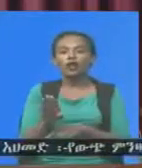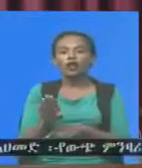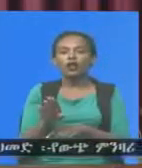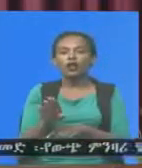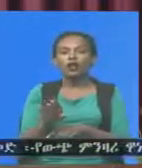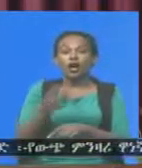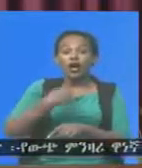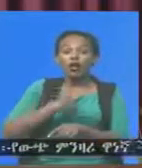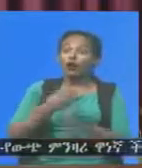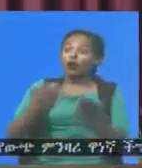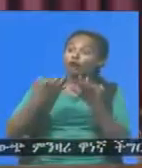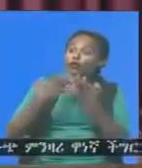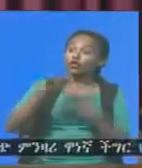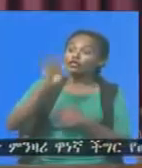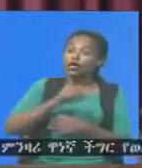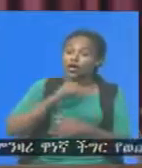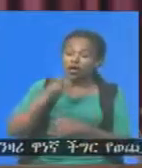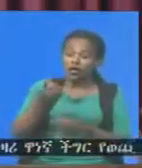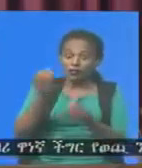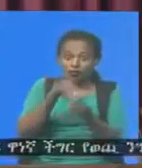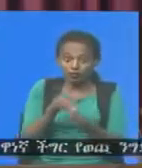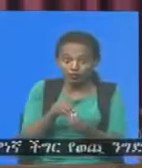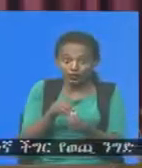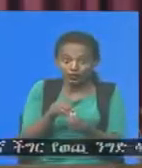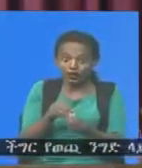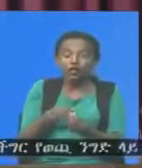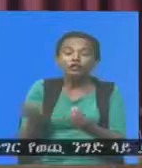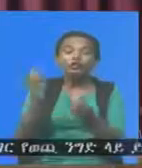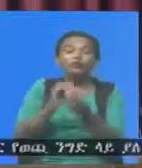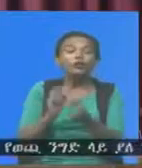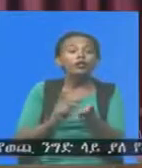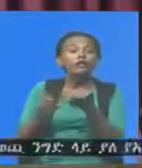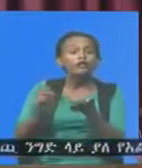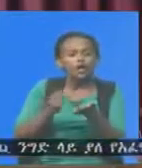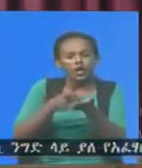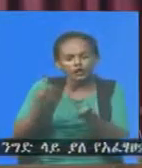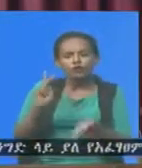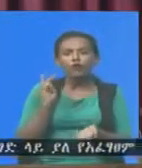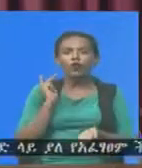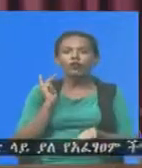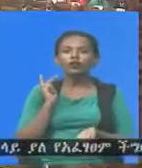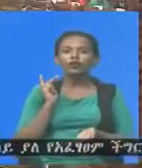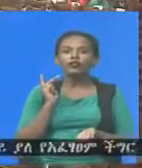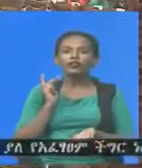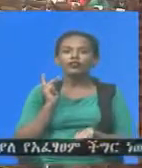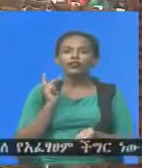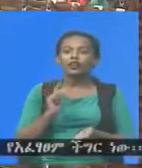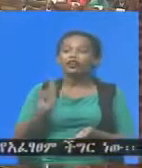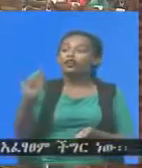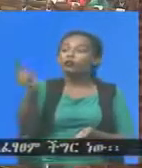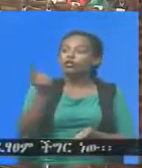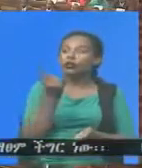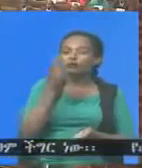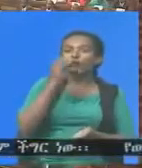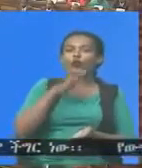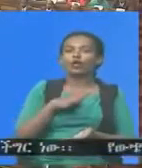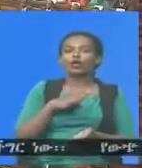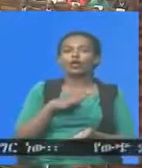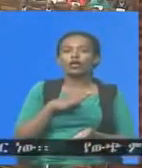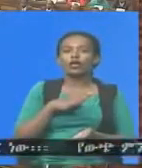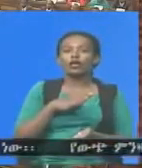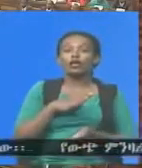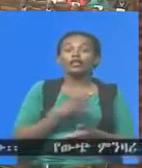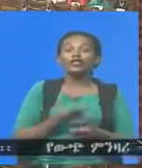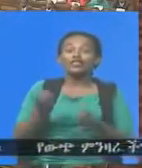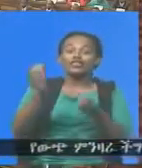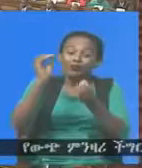እኛ ፈልገን ሳናገኝም ጭምር ተጨማሪ ክፍያ እናስከፍለዋለን ያመጣውን ሰውዬ ተጨማሪ